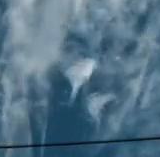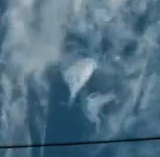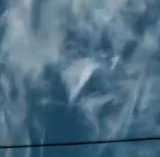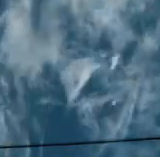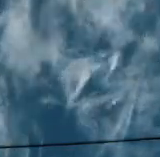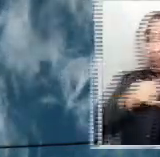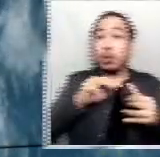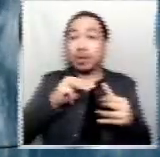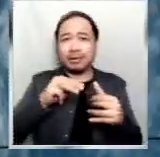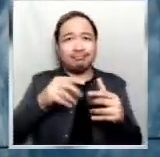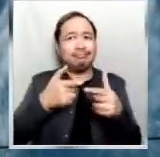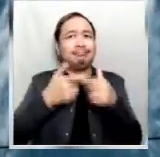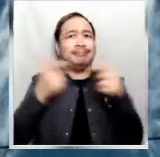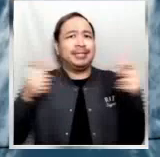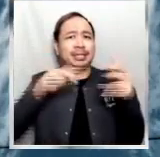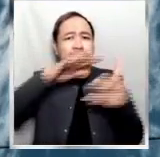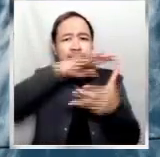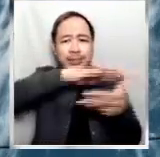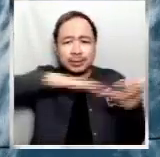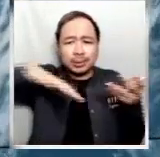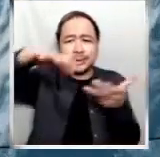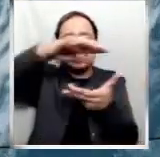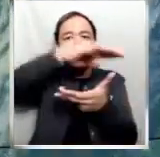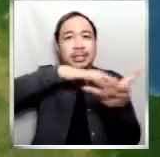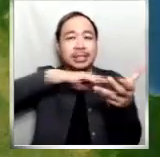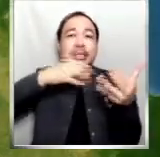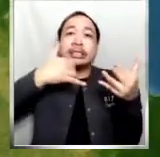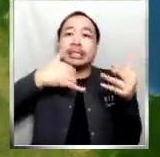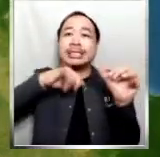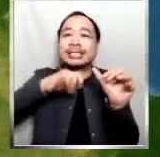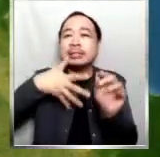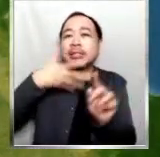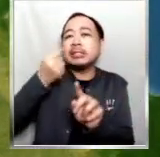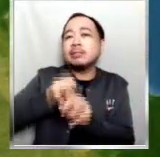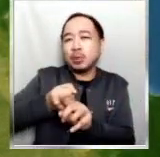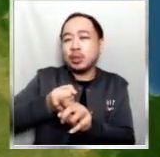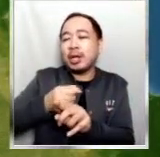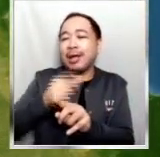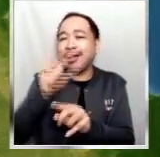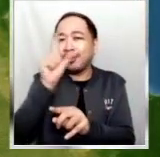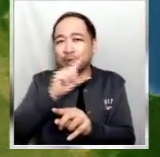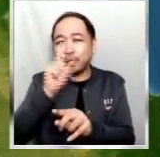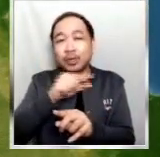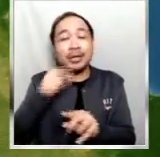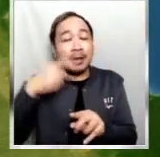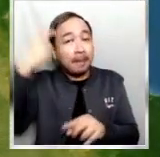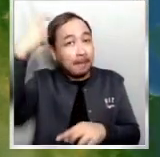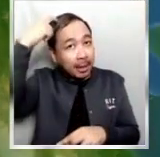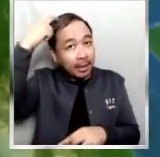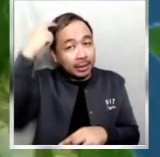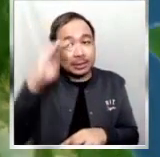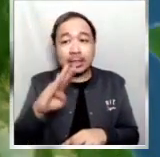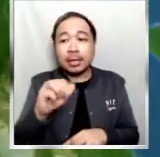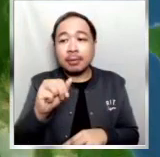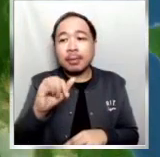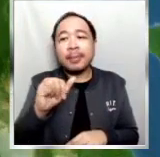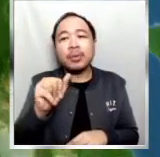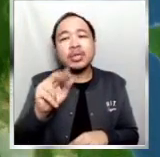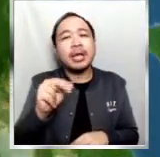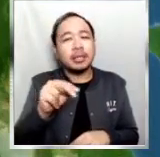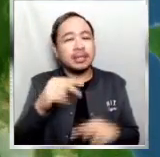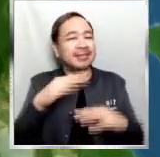ang ilang bahagi ng Luzon. Signal number 2 pa rin sa Batanes at Babuyan Islands. Signal number 1 naman sa mainland